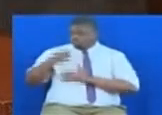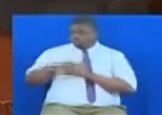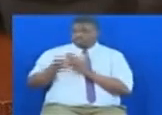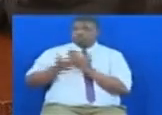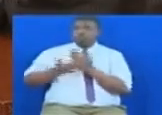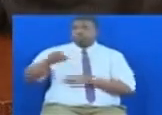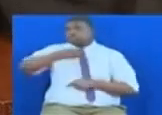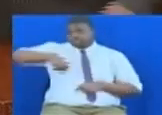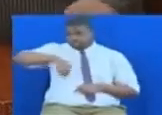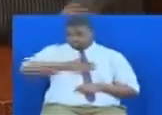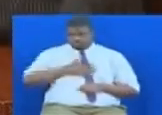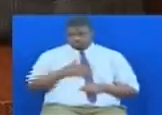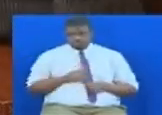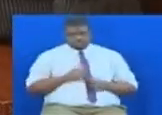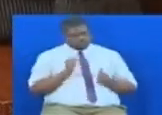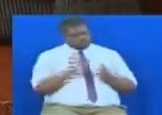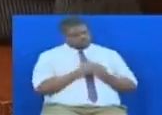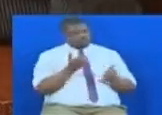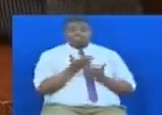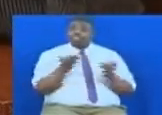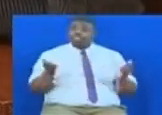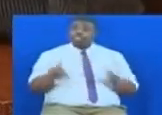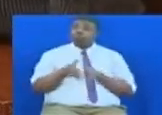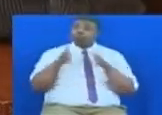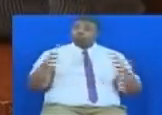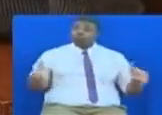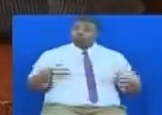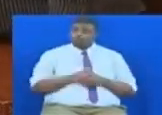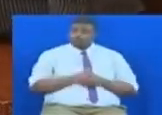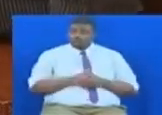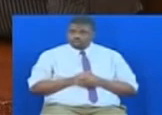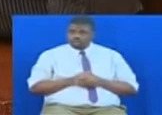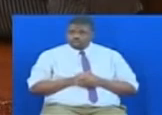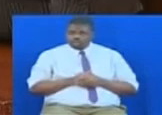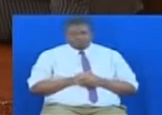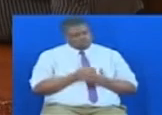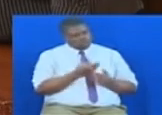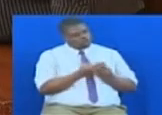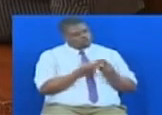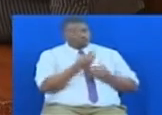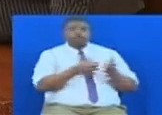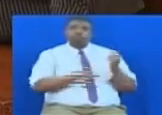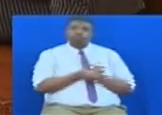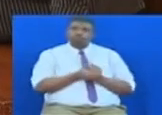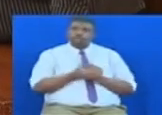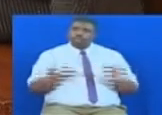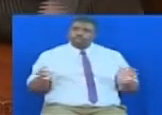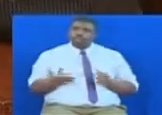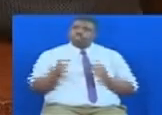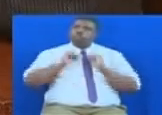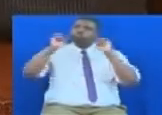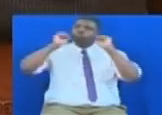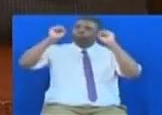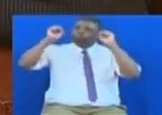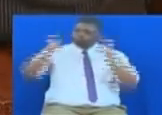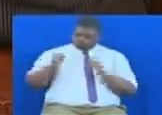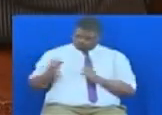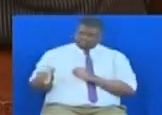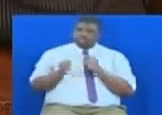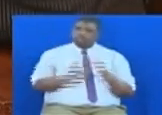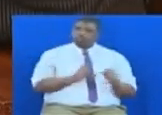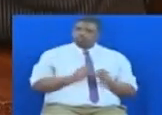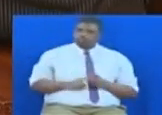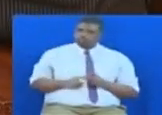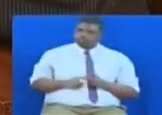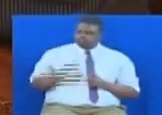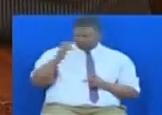Jambo jingine kubwa hapa Mheshimiwa Spika. Dr. Magufuli ameutetea uhuru wetu kwa vitendo, ndugu zangu. Unajua watu wanafikiri kuwa uhuru ni kuwa na uhuru wa